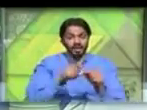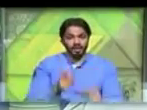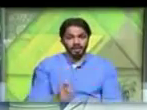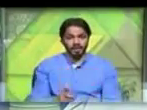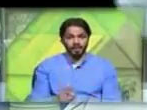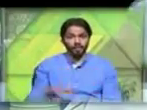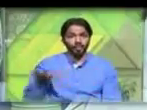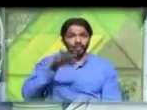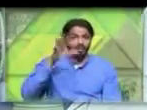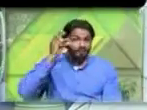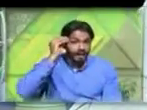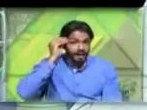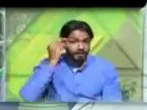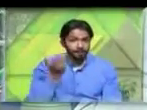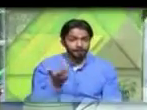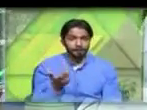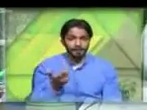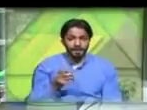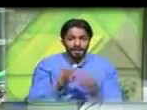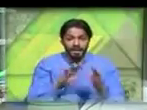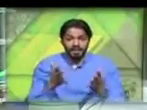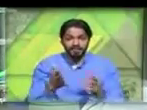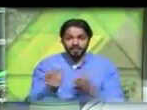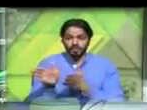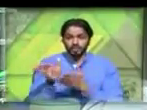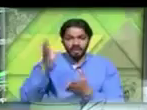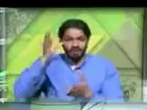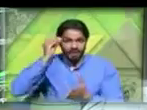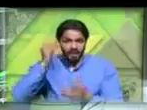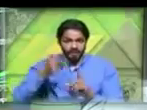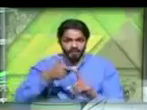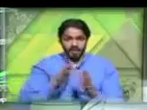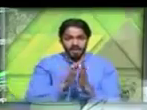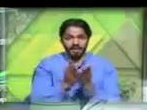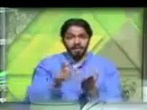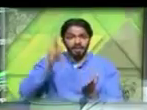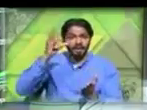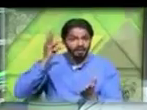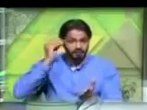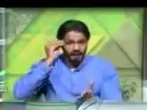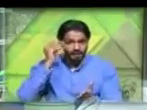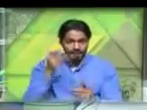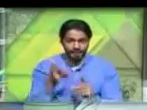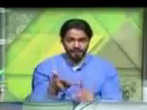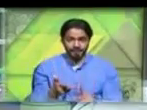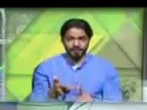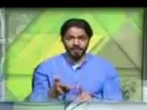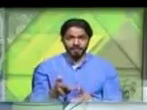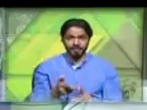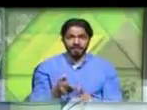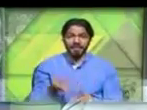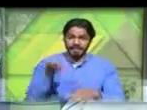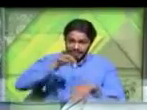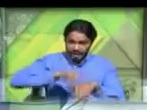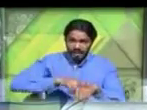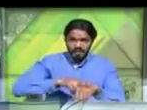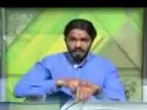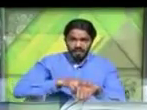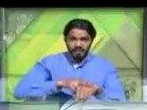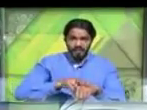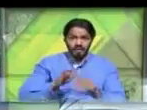والثوابت على مراد الله ورسوله، أن نرجع بالأمة إلى كتاب ربها وإلى سنة نبيها.